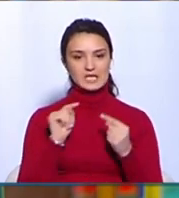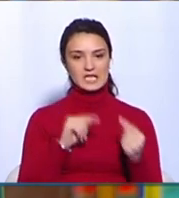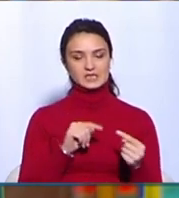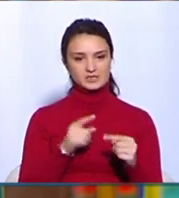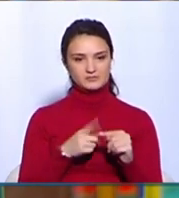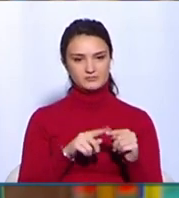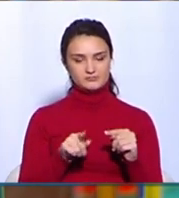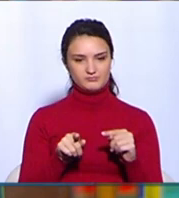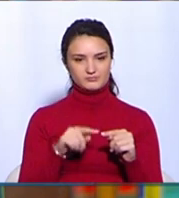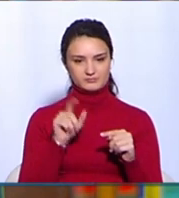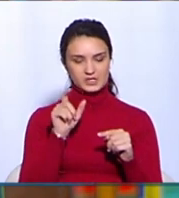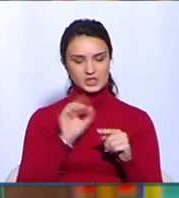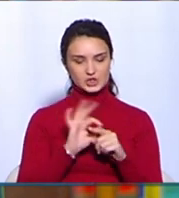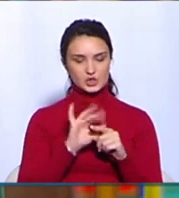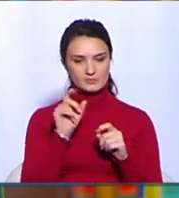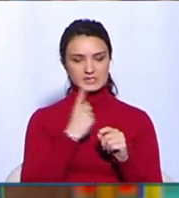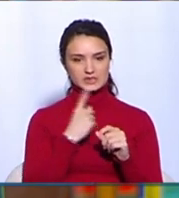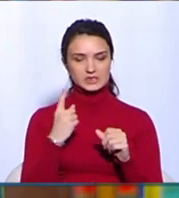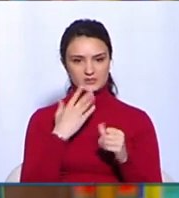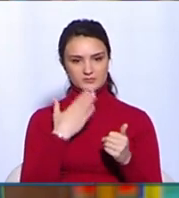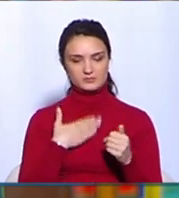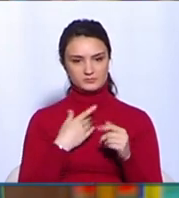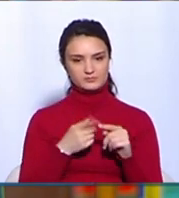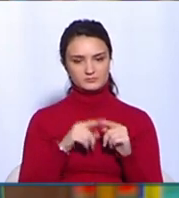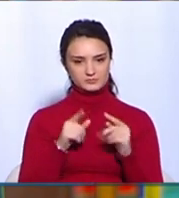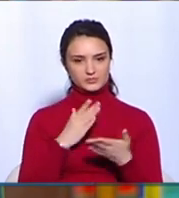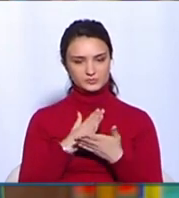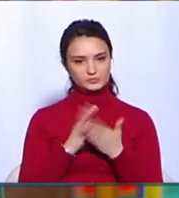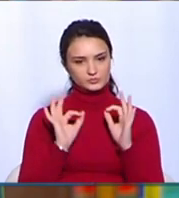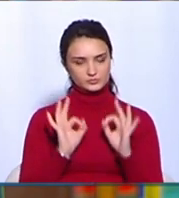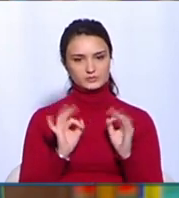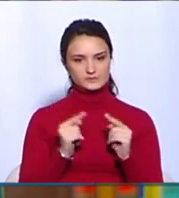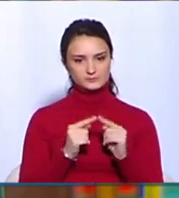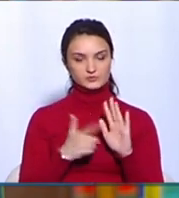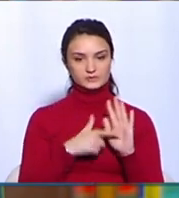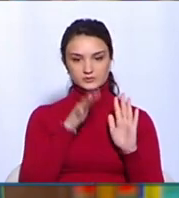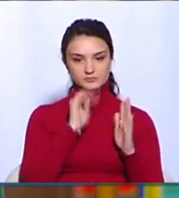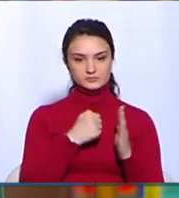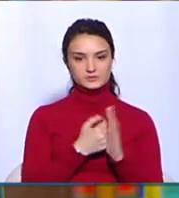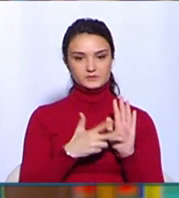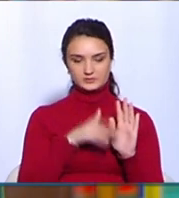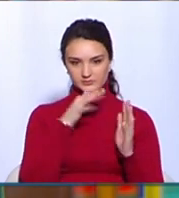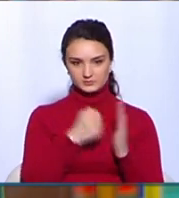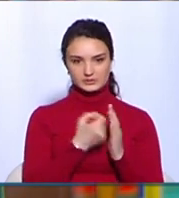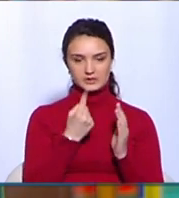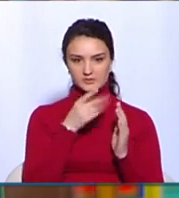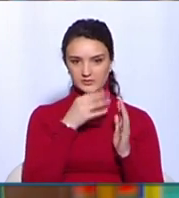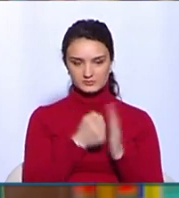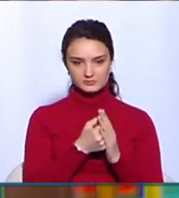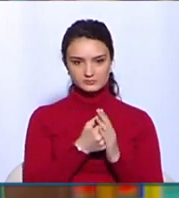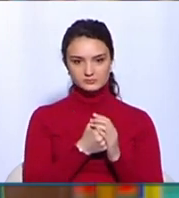ანტისოციალური პერსონოლოგიური აშლობის ერთ-ერთი მახასიათებელი არის სწორედ აი 7 წლამდე, 8 წლამდე, 11 წლამდე